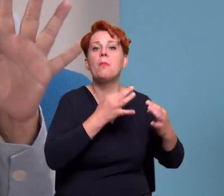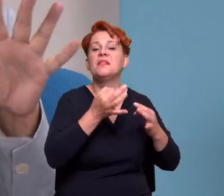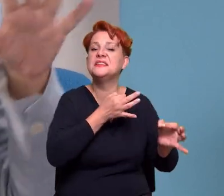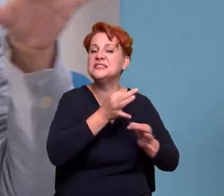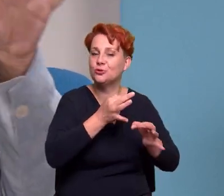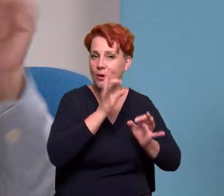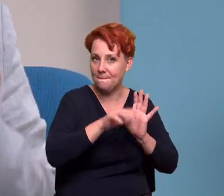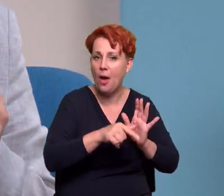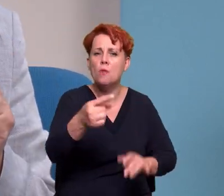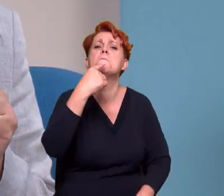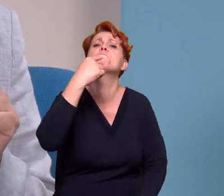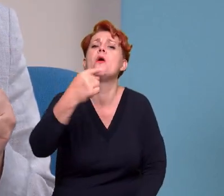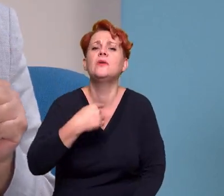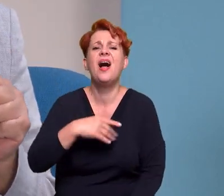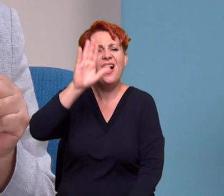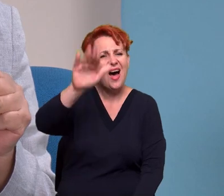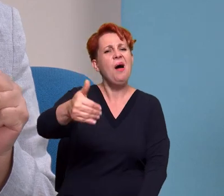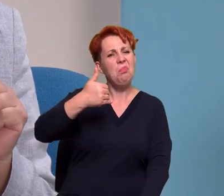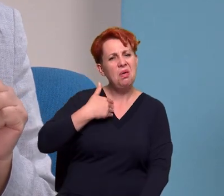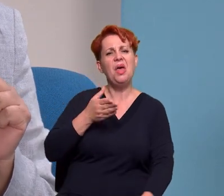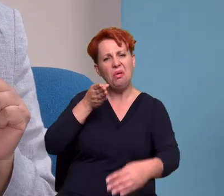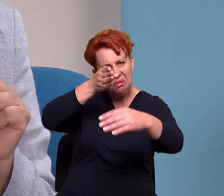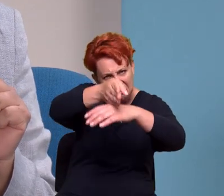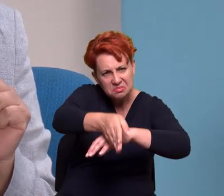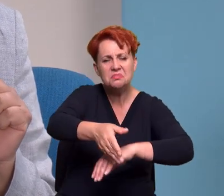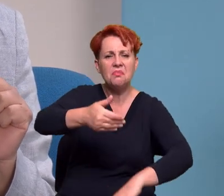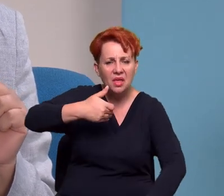Beato, właśnie byli niedawno u mnie